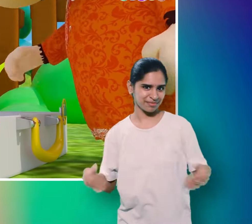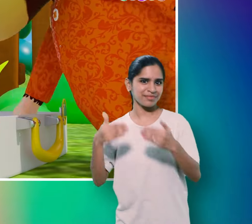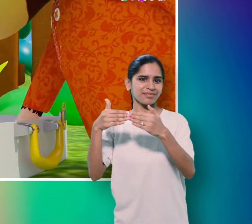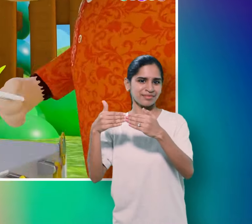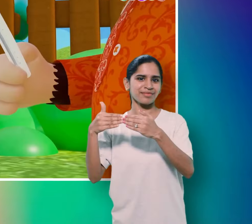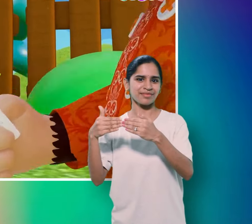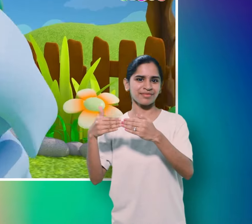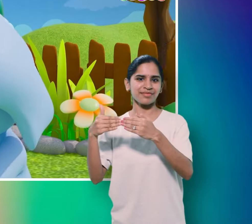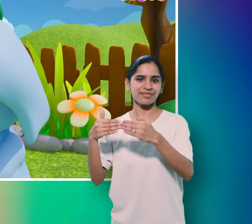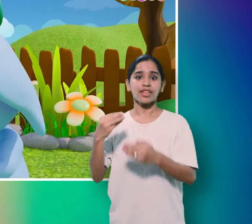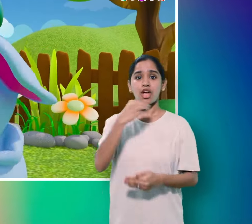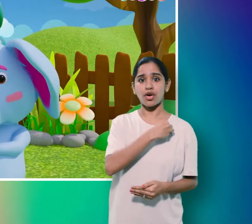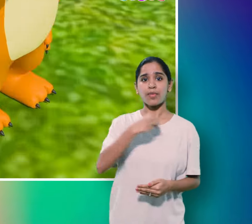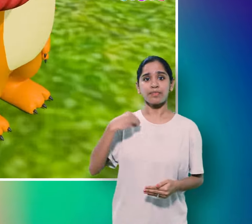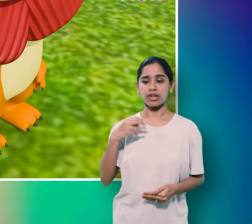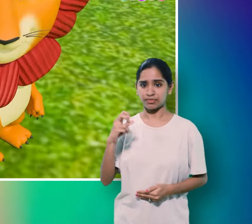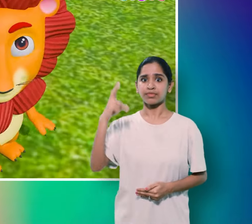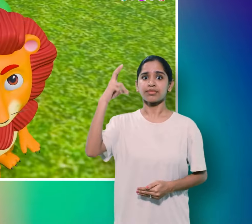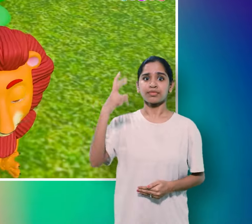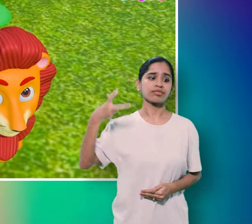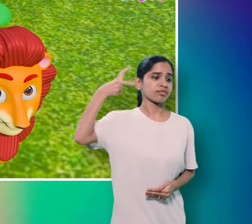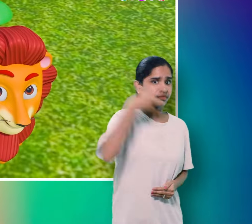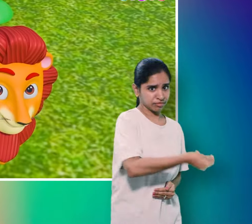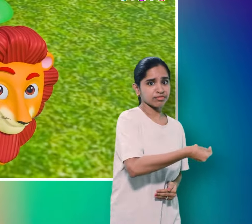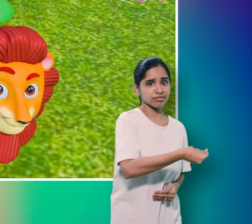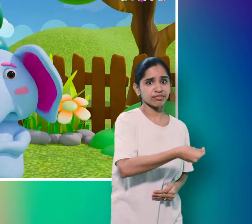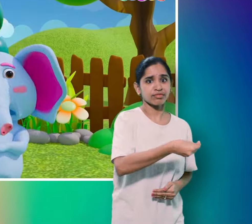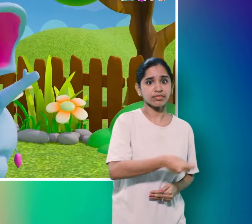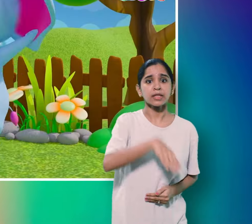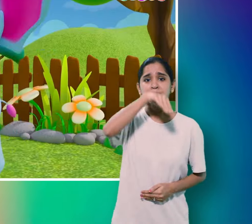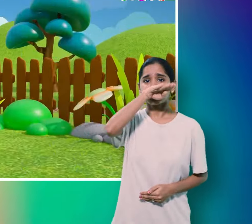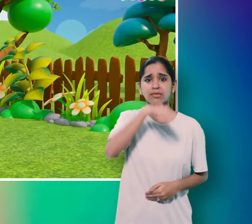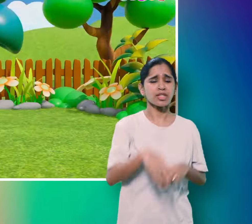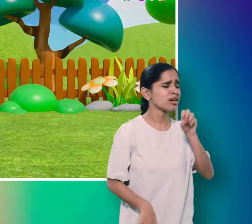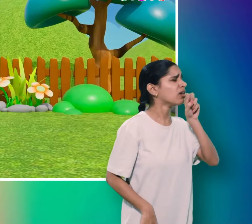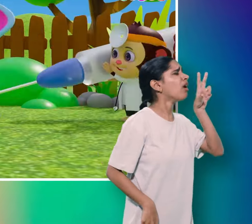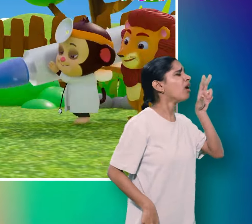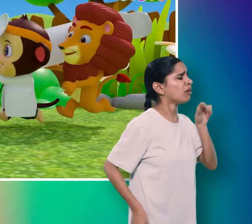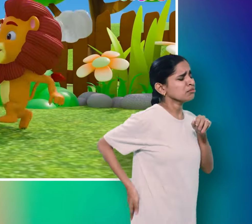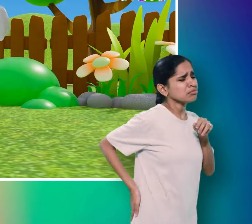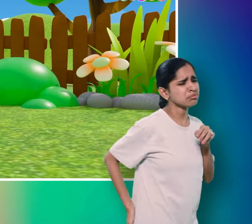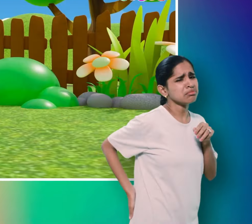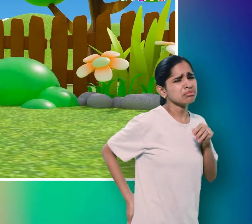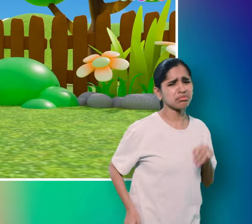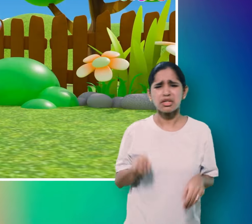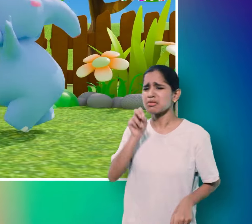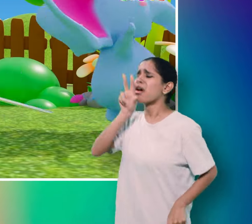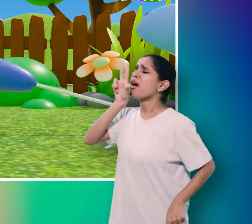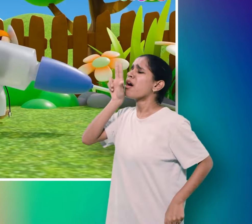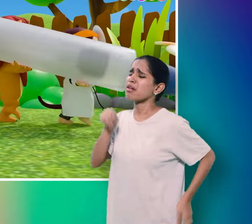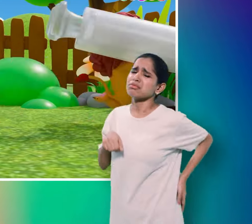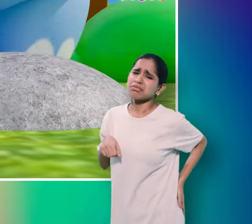डॉक्टर के पास डॉक्टर ने लगाई सुई हाथी बोला उई ई